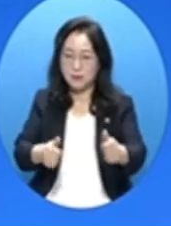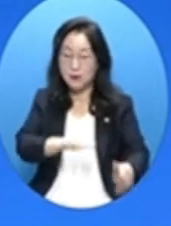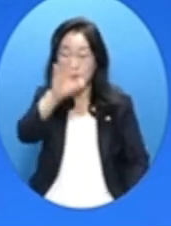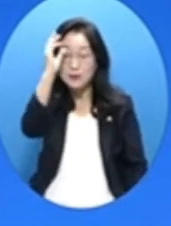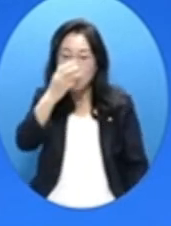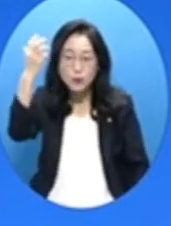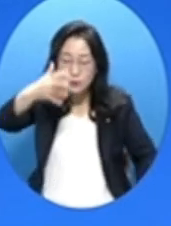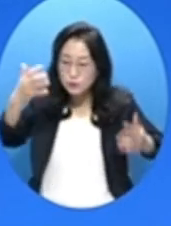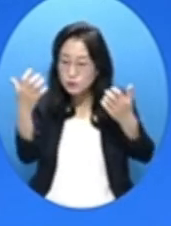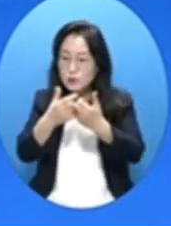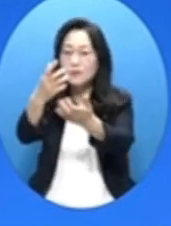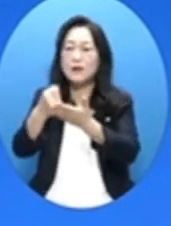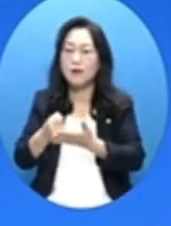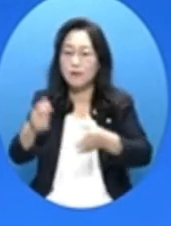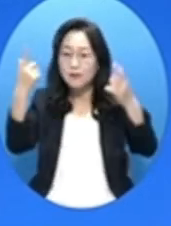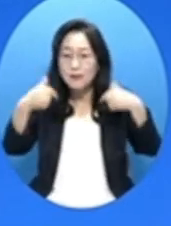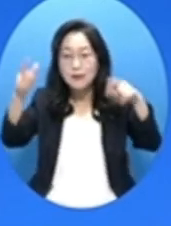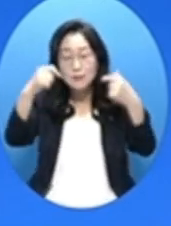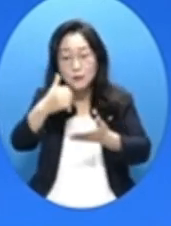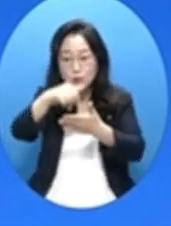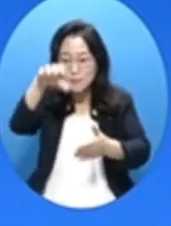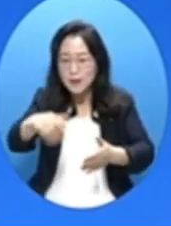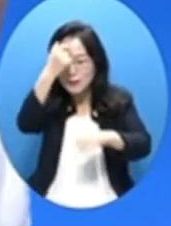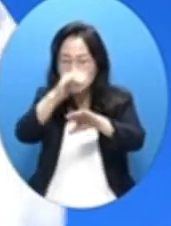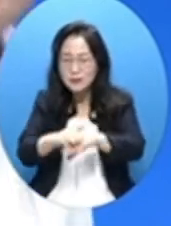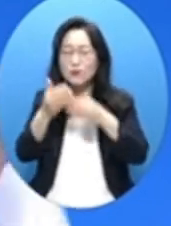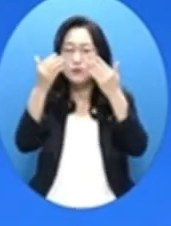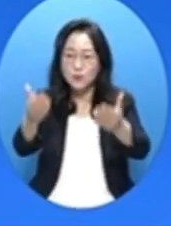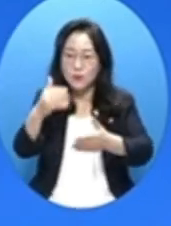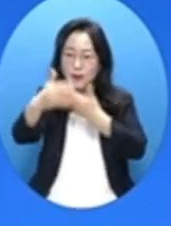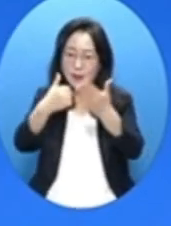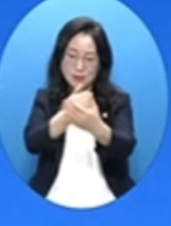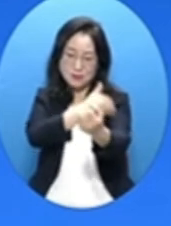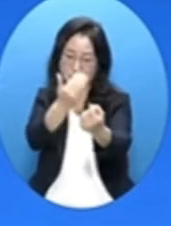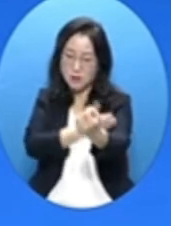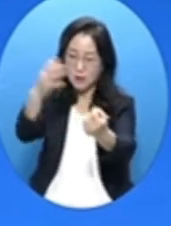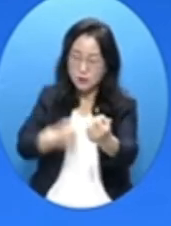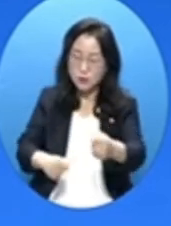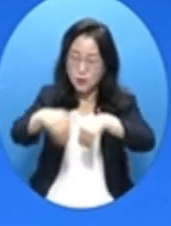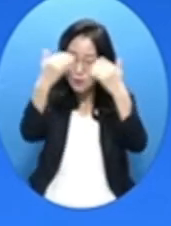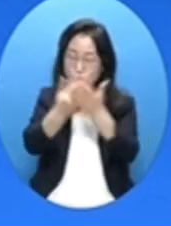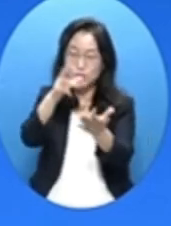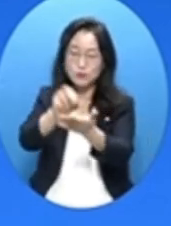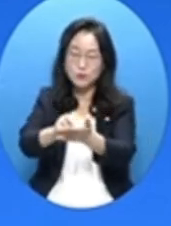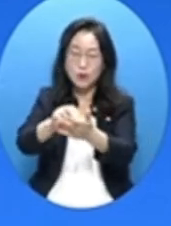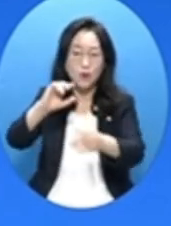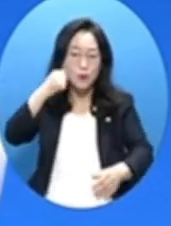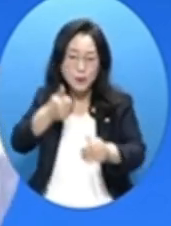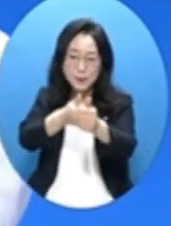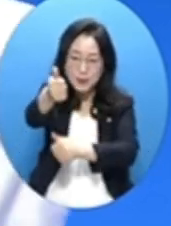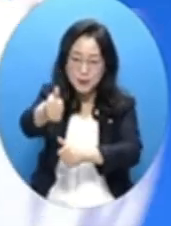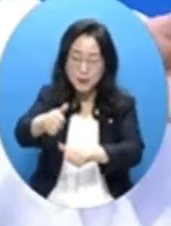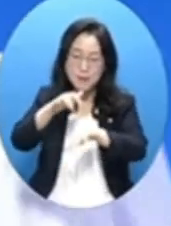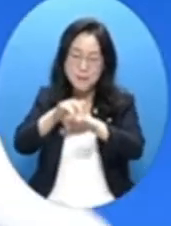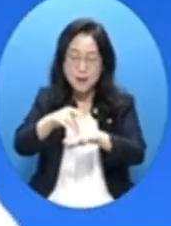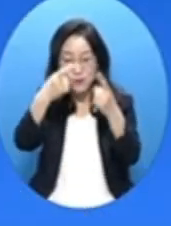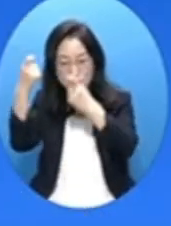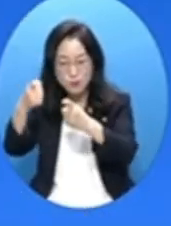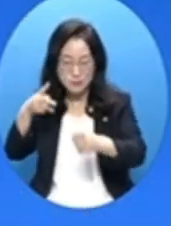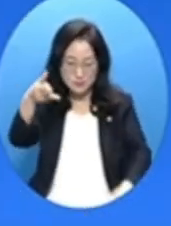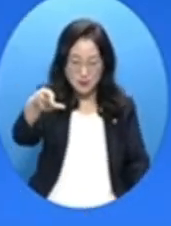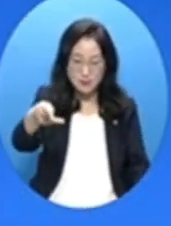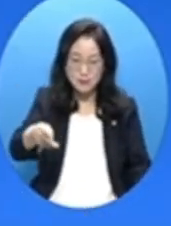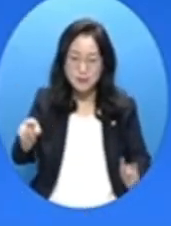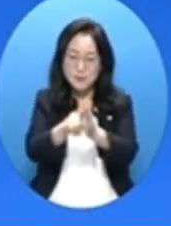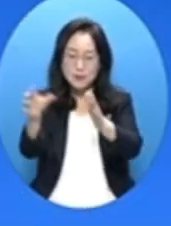성령으로 충만함 받고 날마다 주 앞에 기도하며 하나님의 능력을 받아서 모든 문제와 어려움을 이겨내고 마귀의 유혹을 물리치고